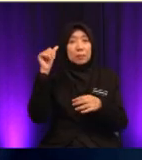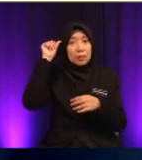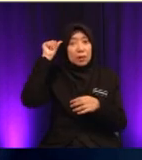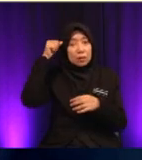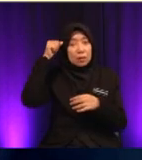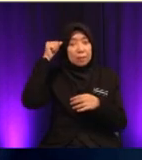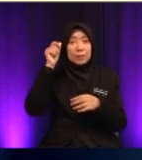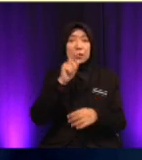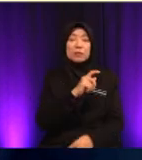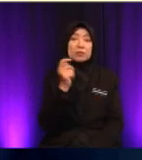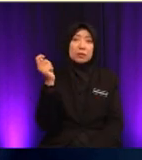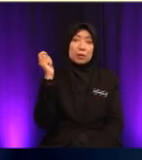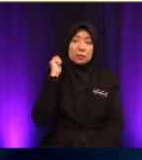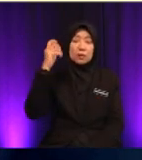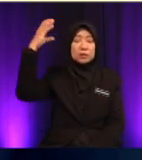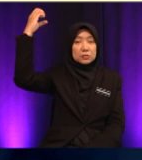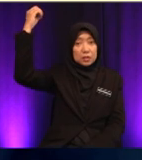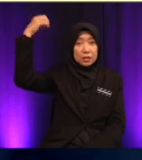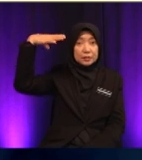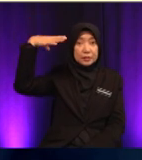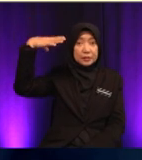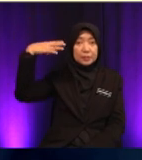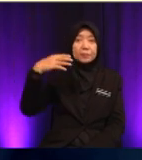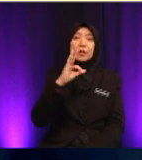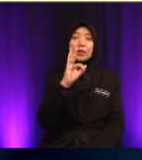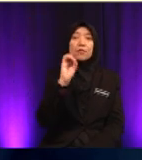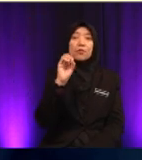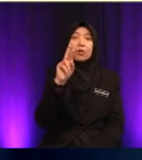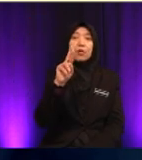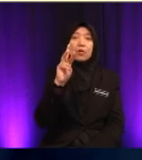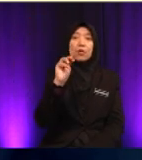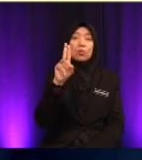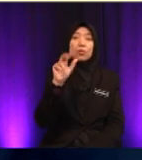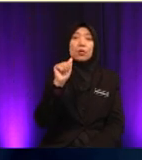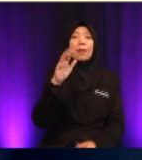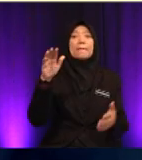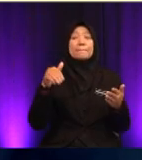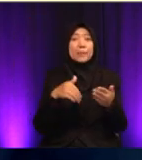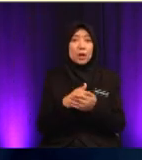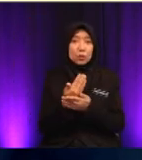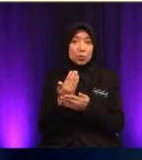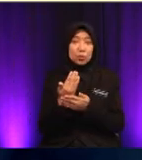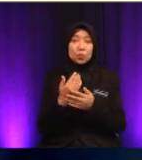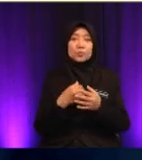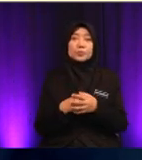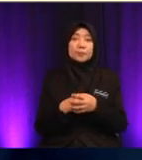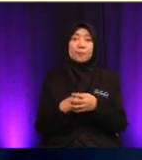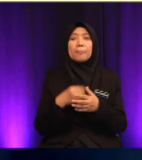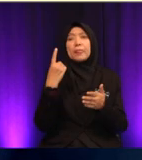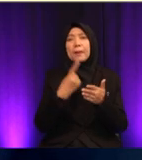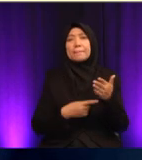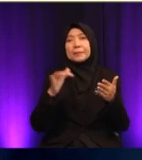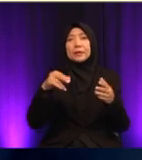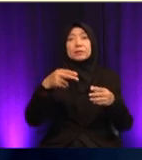satu tenaga yang baru jadi family kan teori Quantum ini aku yang